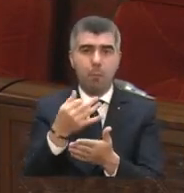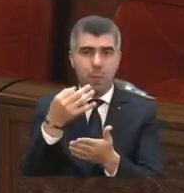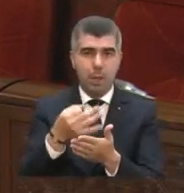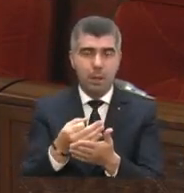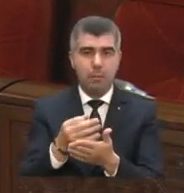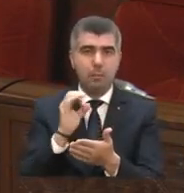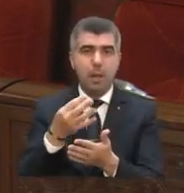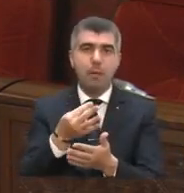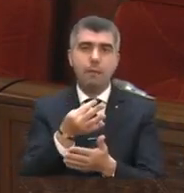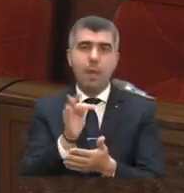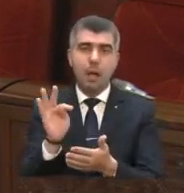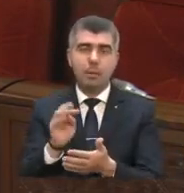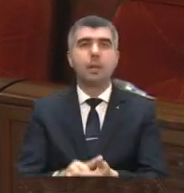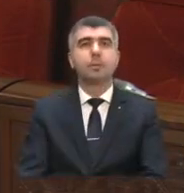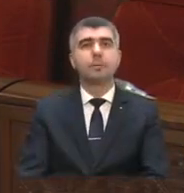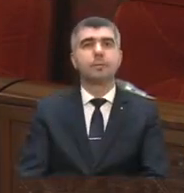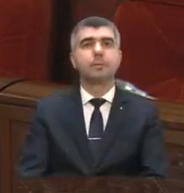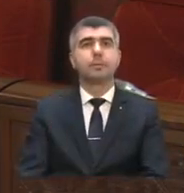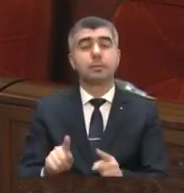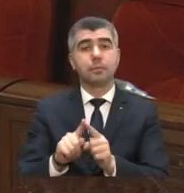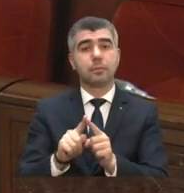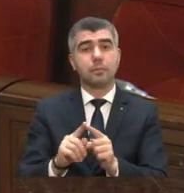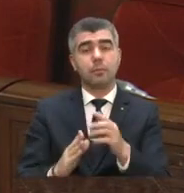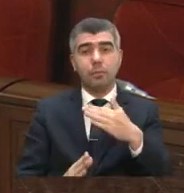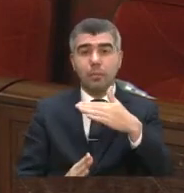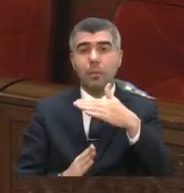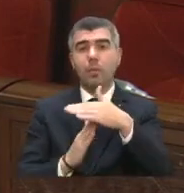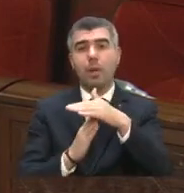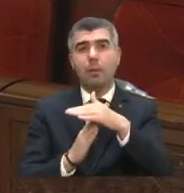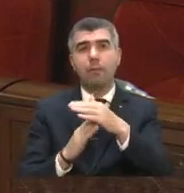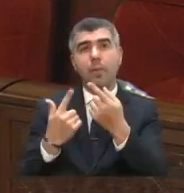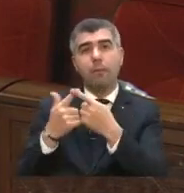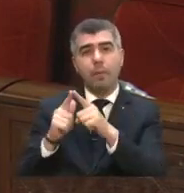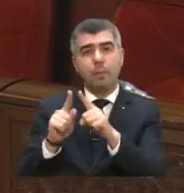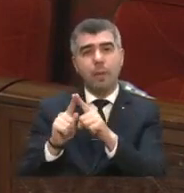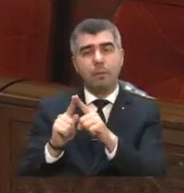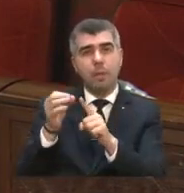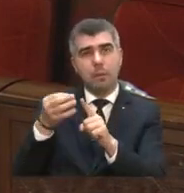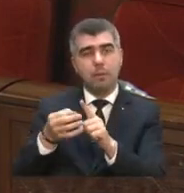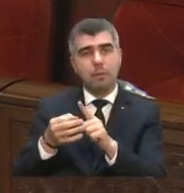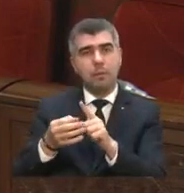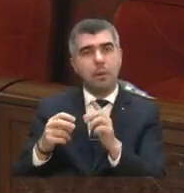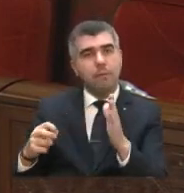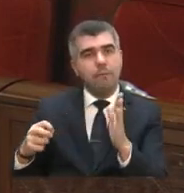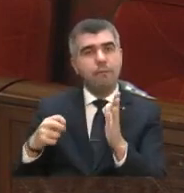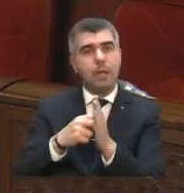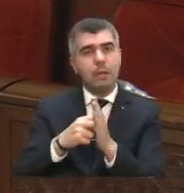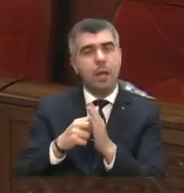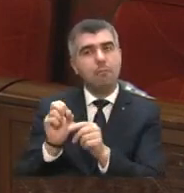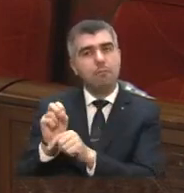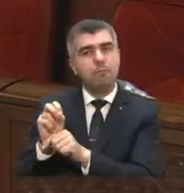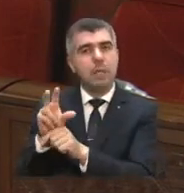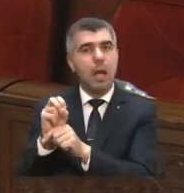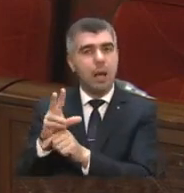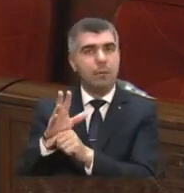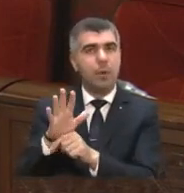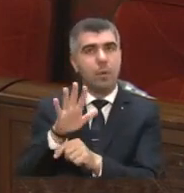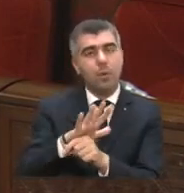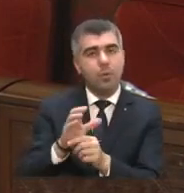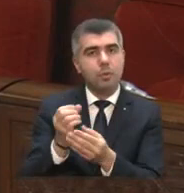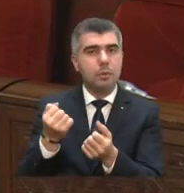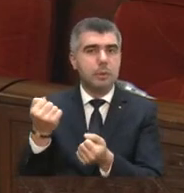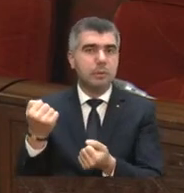السلطات الفرنسية بغية الحد من الصعوبات التي تشكو منها للحصول على تأشيرات السفر الخاصة بفئة